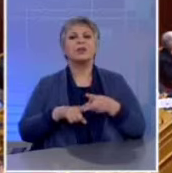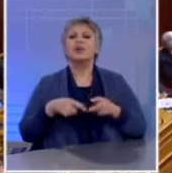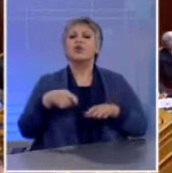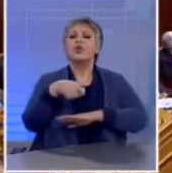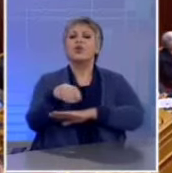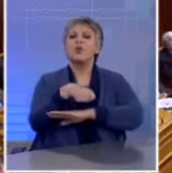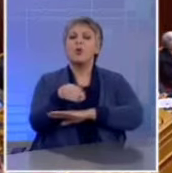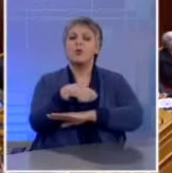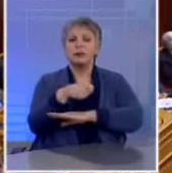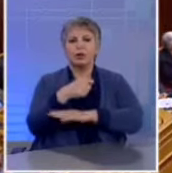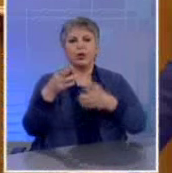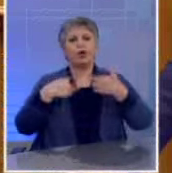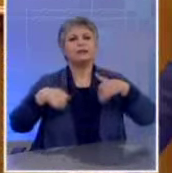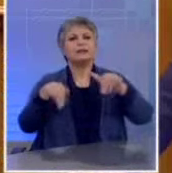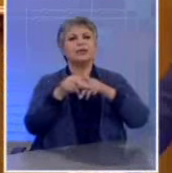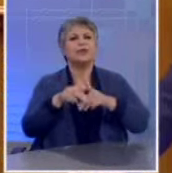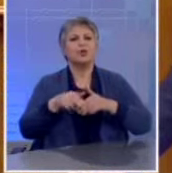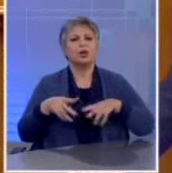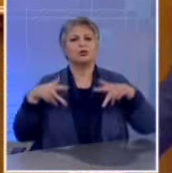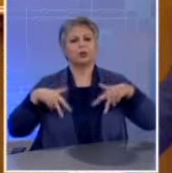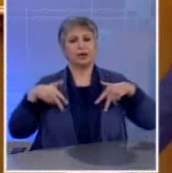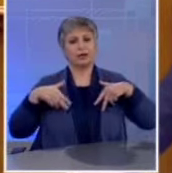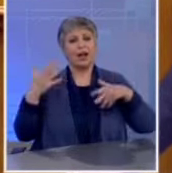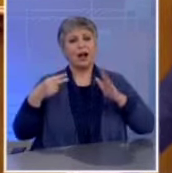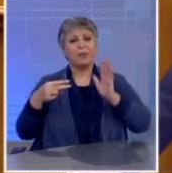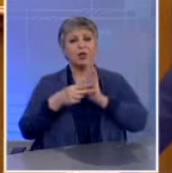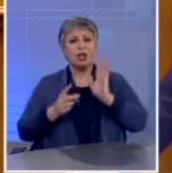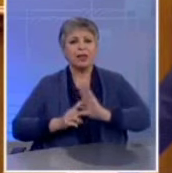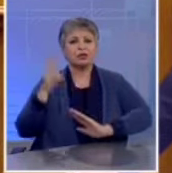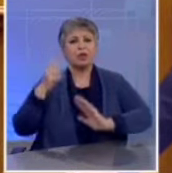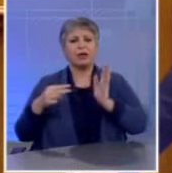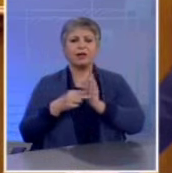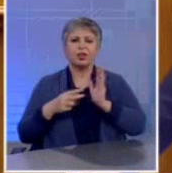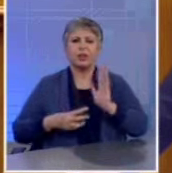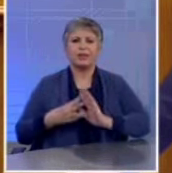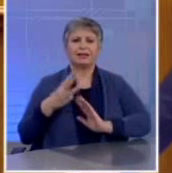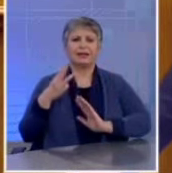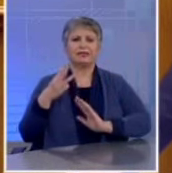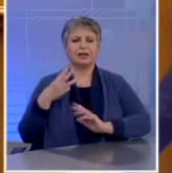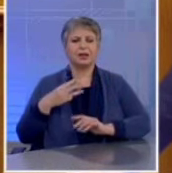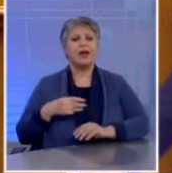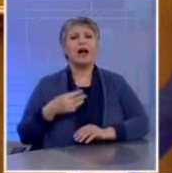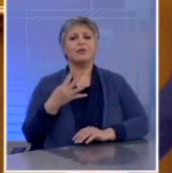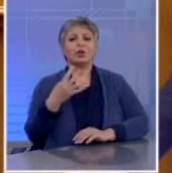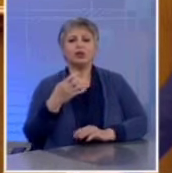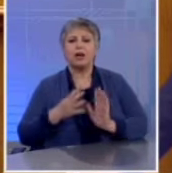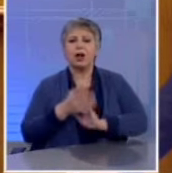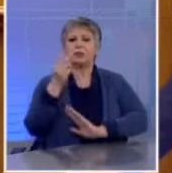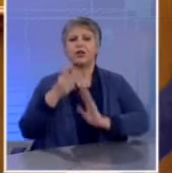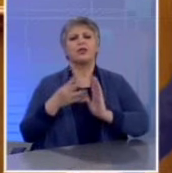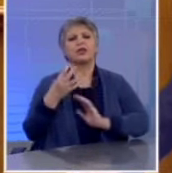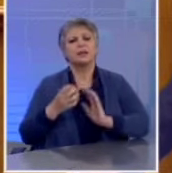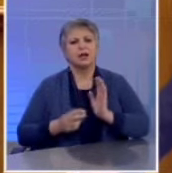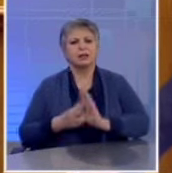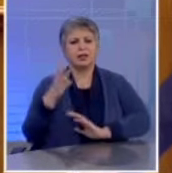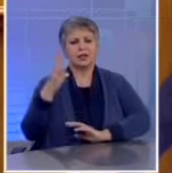στις διατάξεις των νόμων 4071-2012 και 4070-2013, απαλλάσσει από κάθε ευθύνη για χρέη της